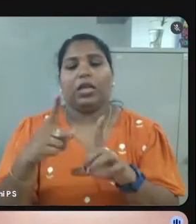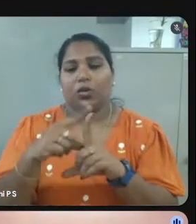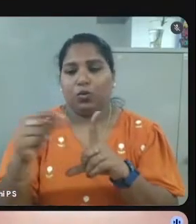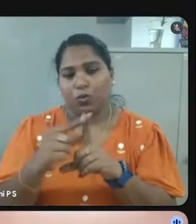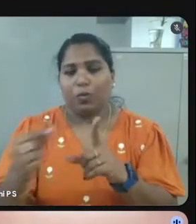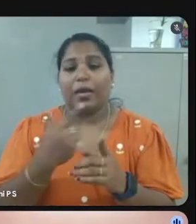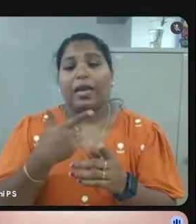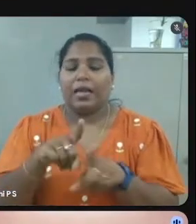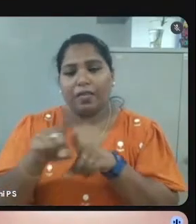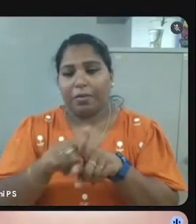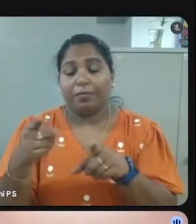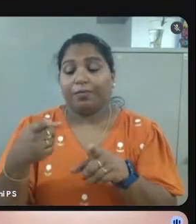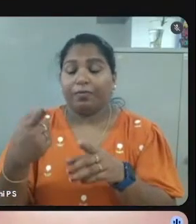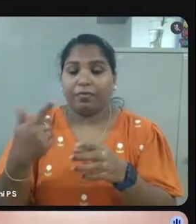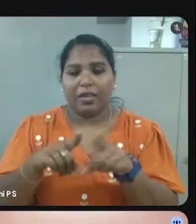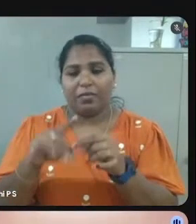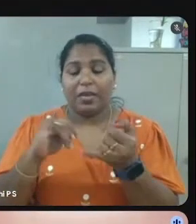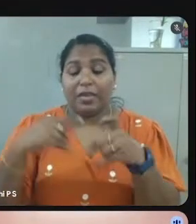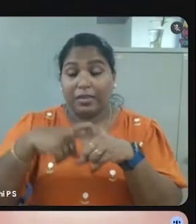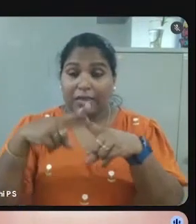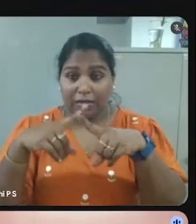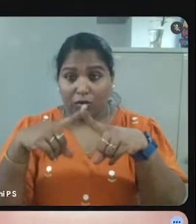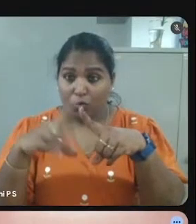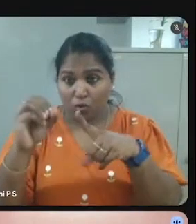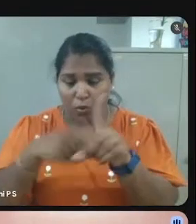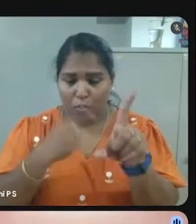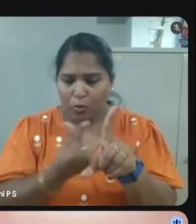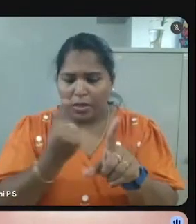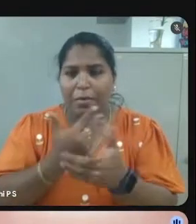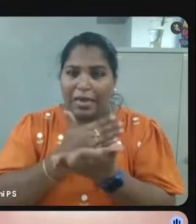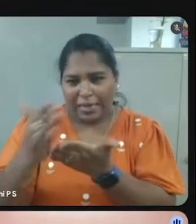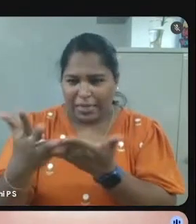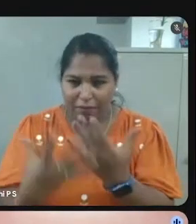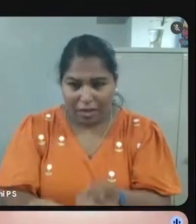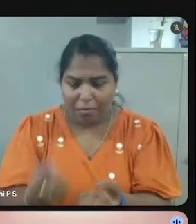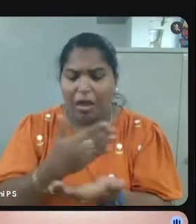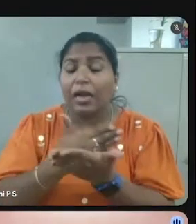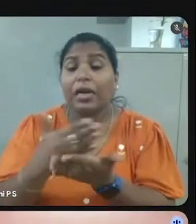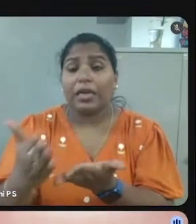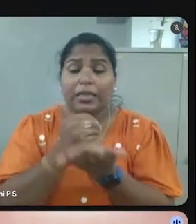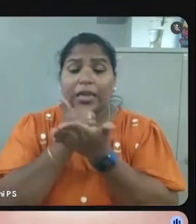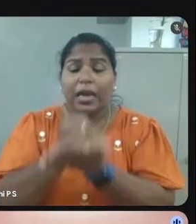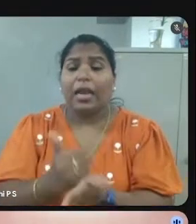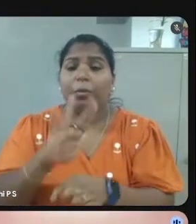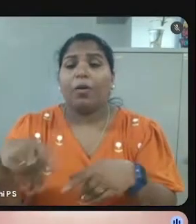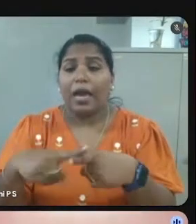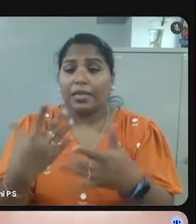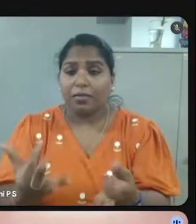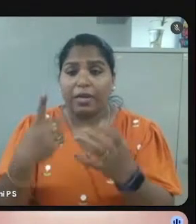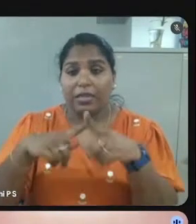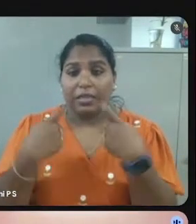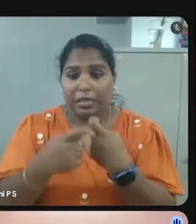ഹൈജീനിക് ഉണ്ടല്ലോ, നമുക്ക് സെക്ഷൽ ടോയ് യൂസ് ചെയ്യുമ്പോൾ ഒരു ഹൈജീനിക് ഉണ്ടായിരിക്കും, അല്ലെ? അപ്പോ പിന്നെ അത് ഒരു അതിന്റെ ഒരു എക്സ്പേർട്ട് ഒപ്പീനിയനും